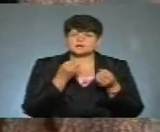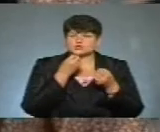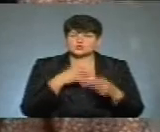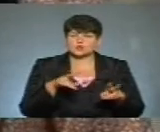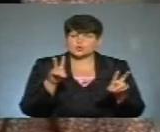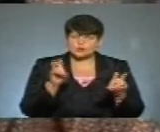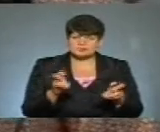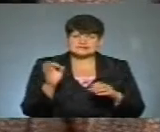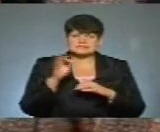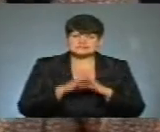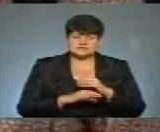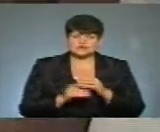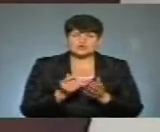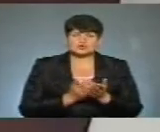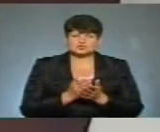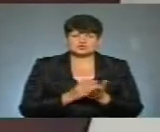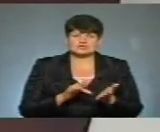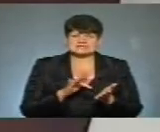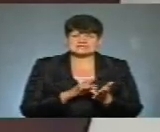кошти Західноукраїнського ресурсного центру.